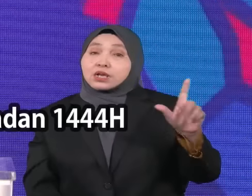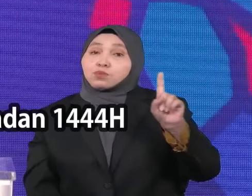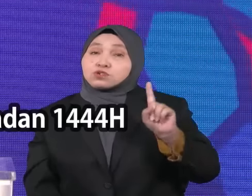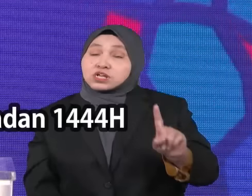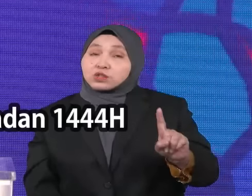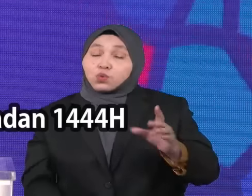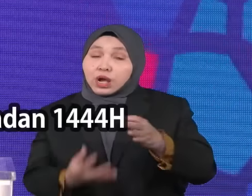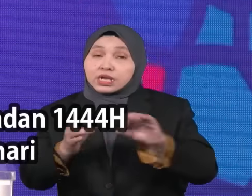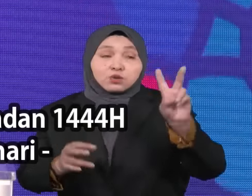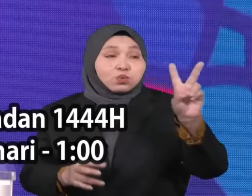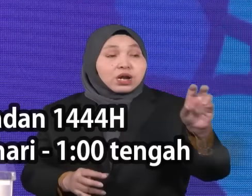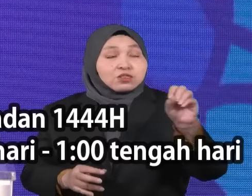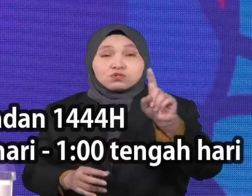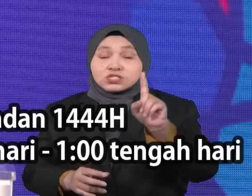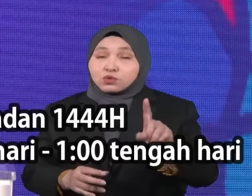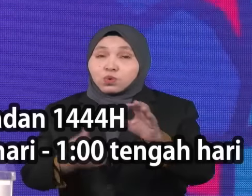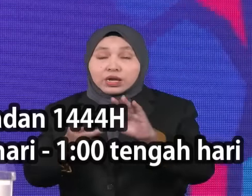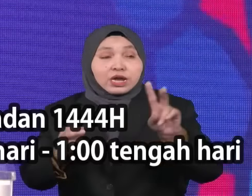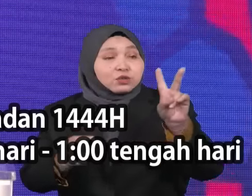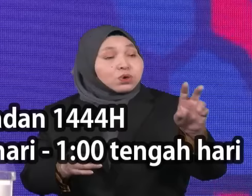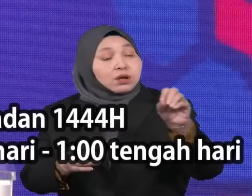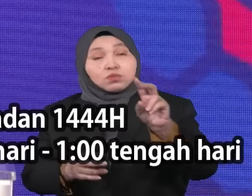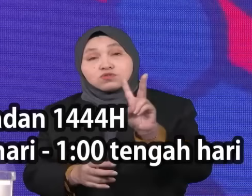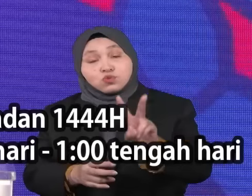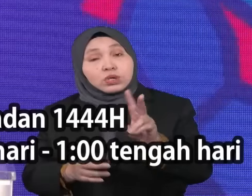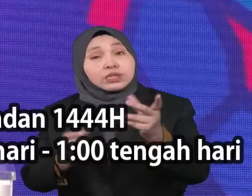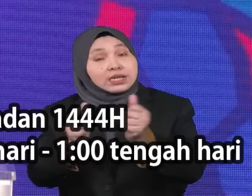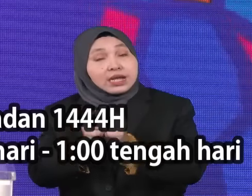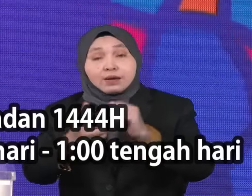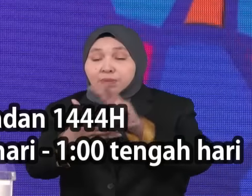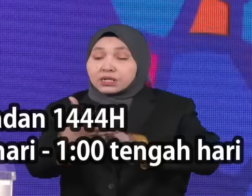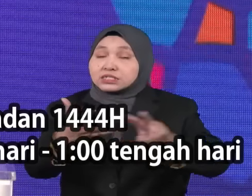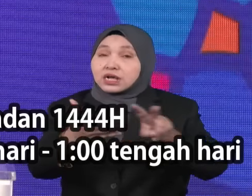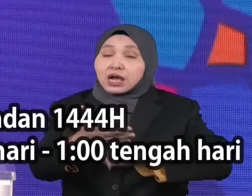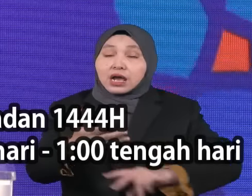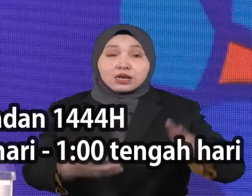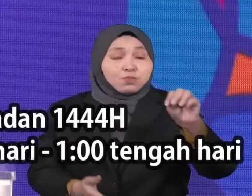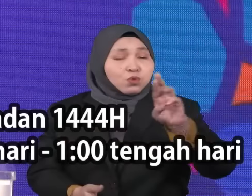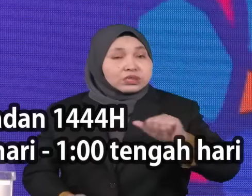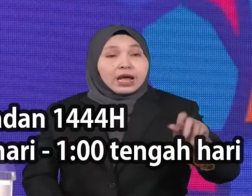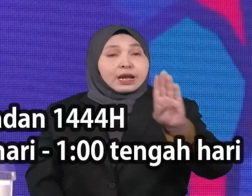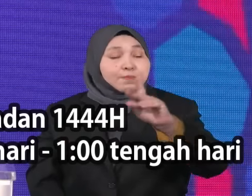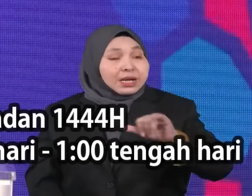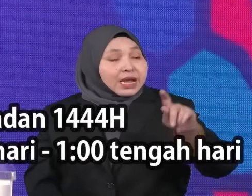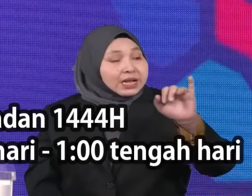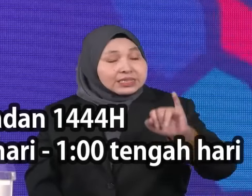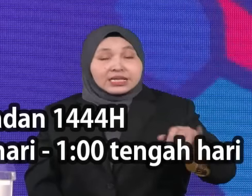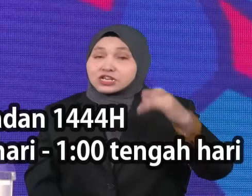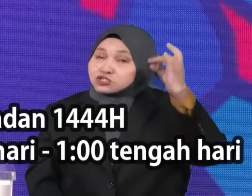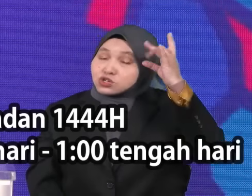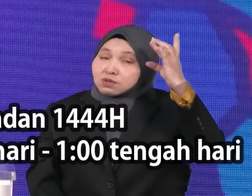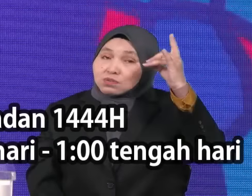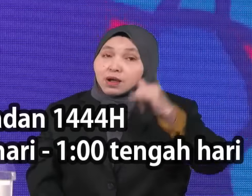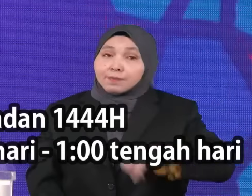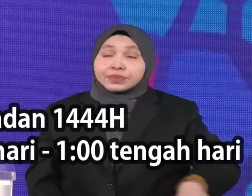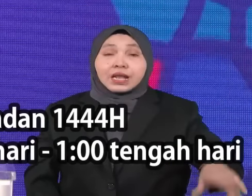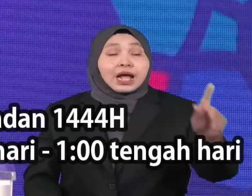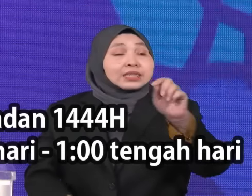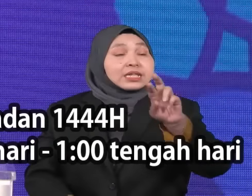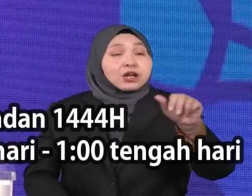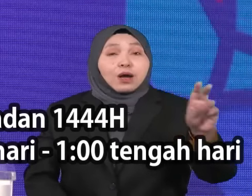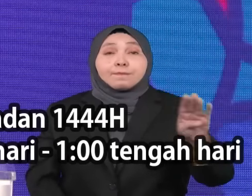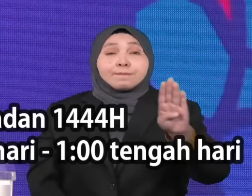ayat 201, ayat 202 dengan bacaan murattal bayyati insya-Allah taala. Murattal taranum apa ibu ayah